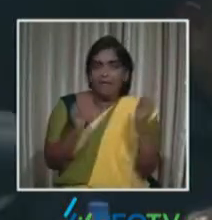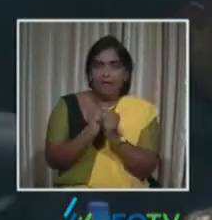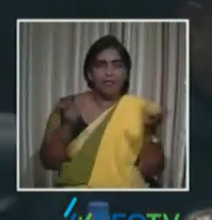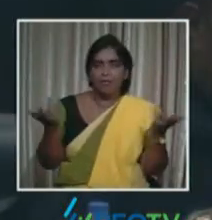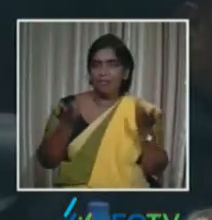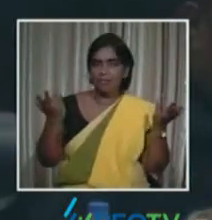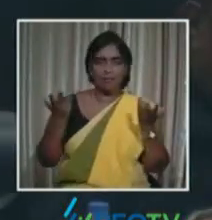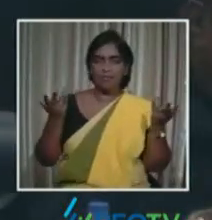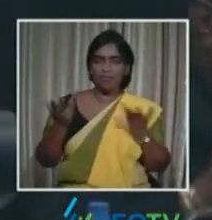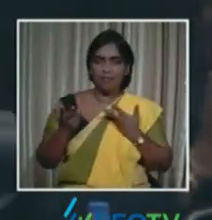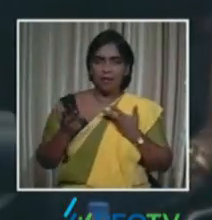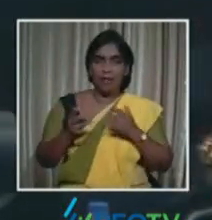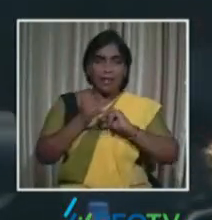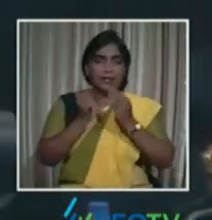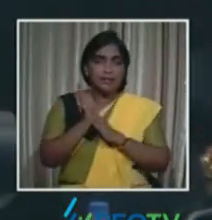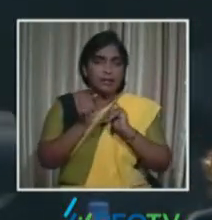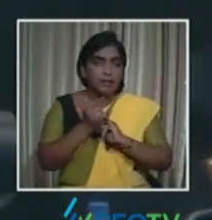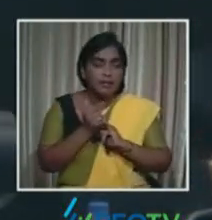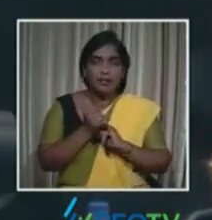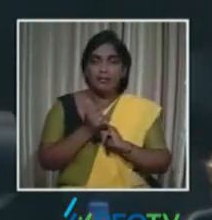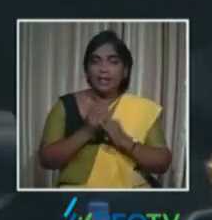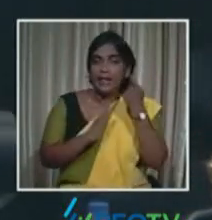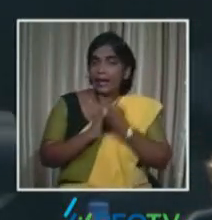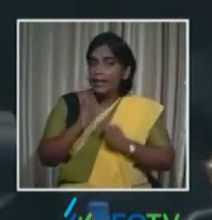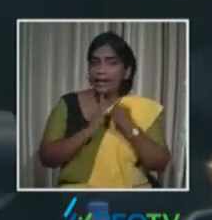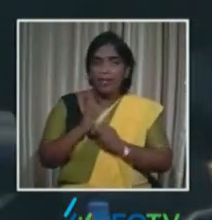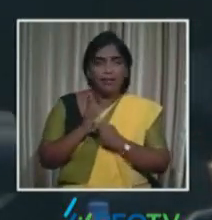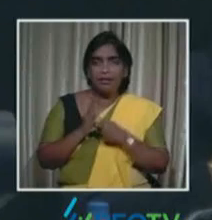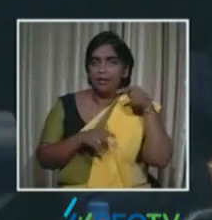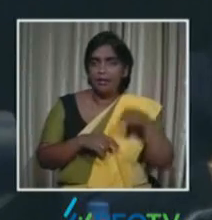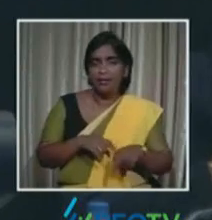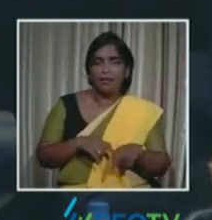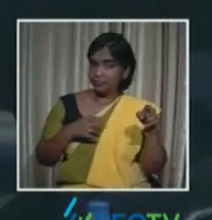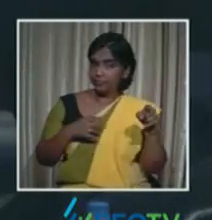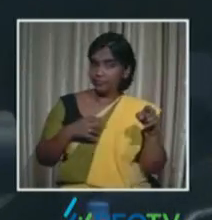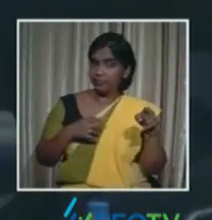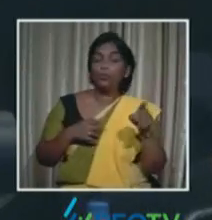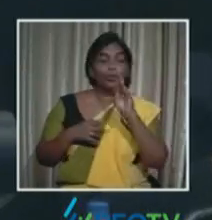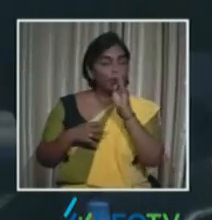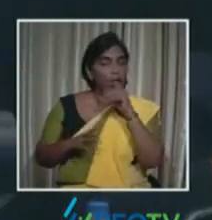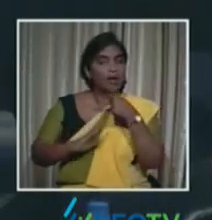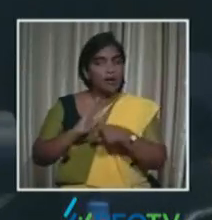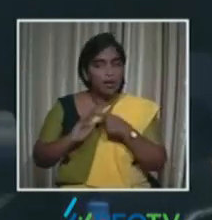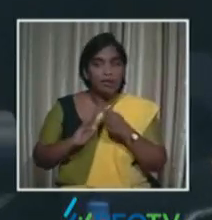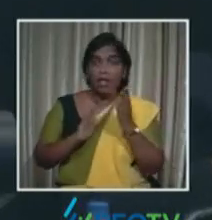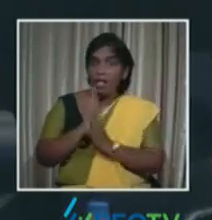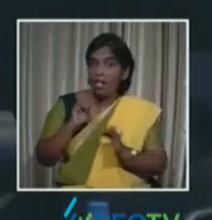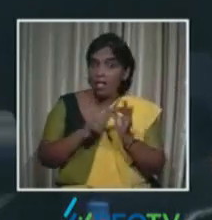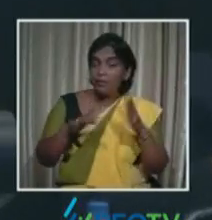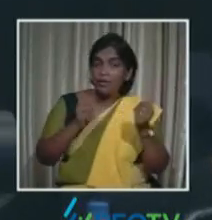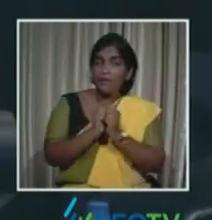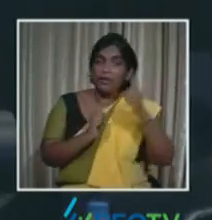තියෙනවා දුරකථන SMS පණිවිඩය හරහා මේ නීති සම්පාදනය කරන්න මෙතන හැකියාවක් නැහැ මේ රටේ ඇමතිවරයා නැත්තම්